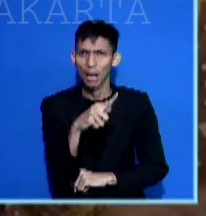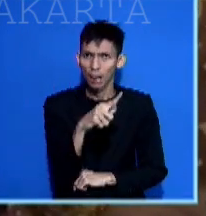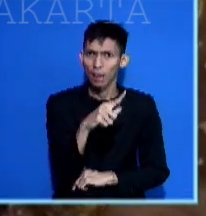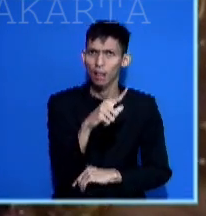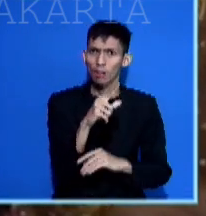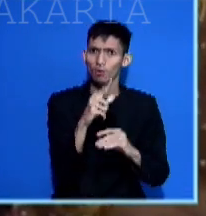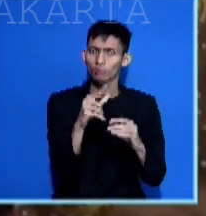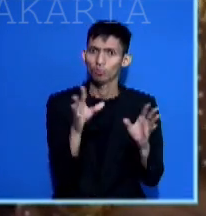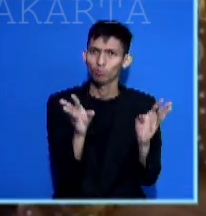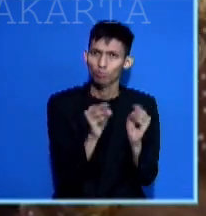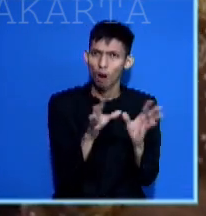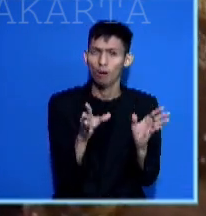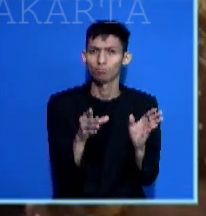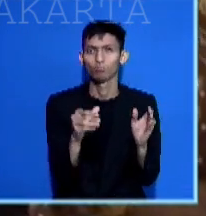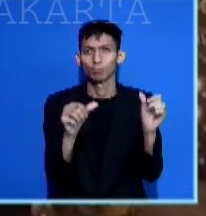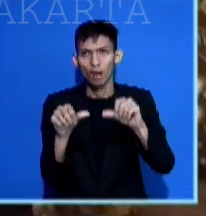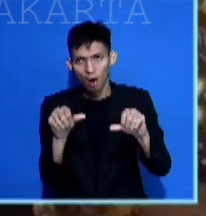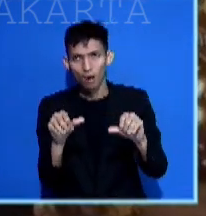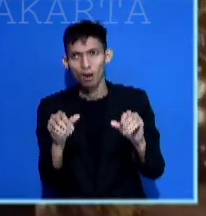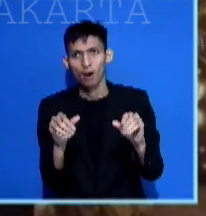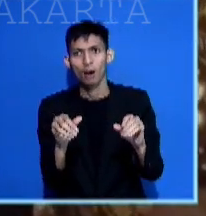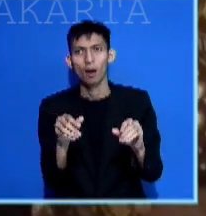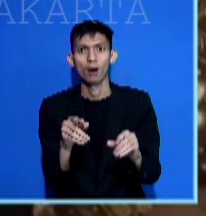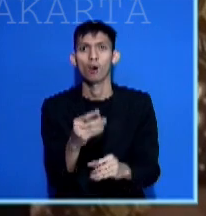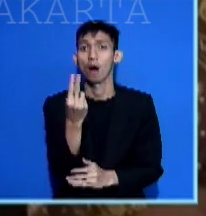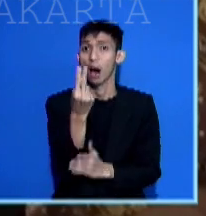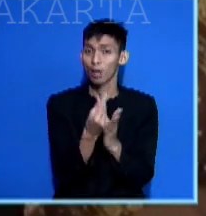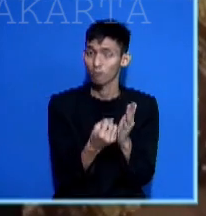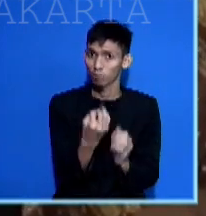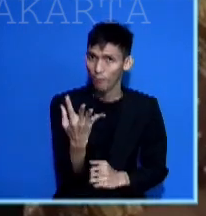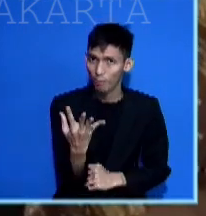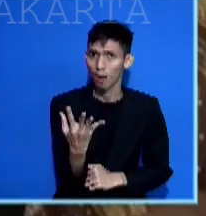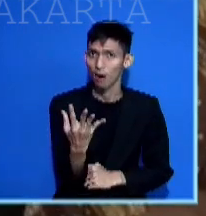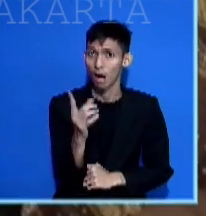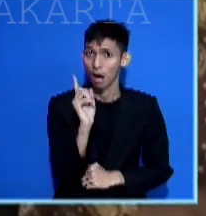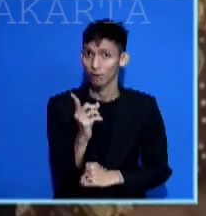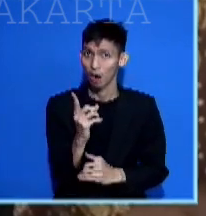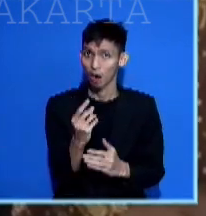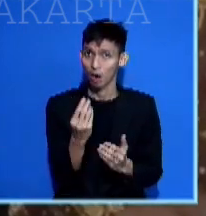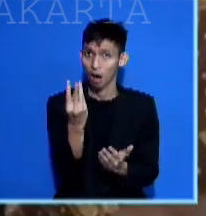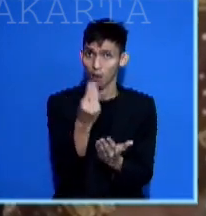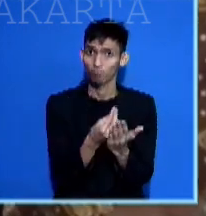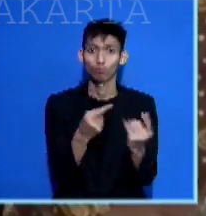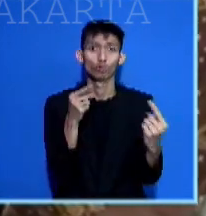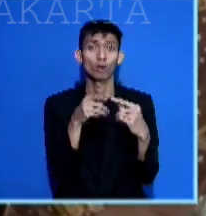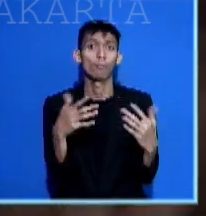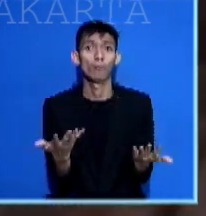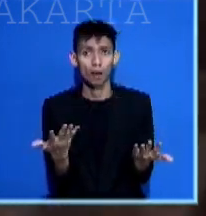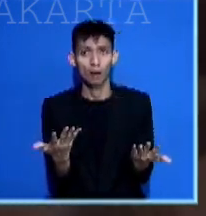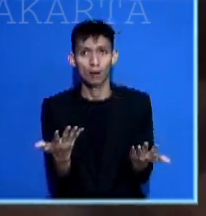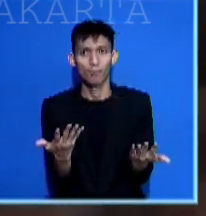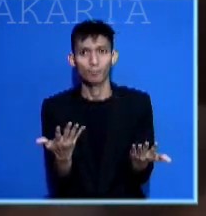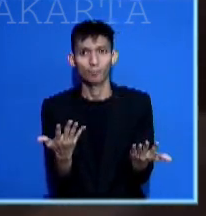kemasannya, dan juga dari sisi harga, sehingga dengan harga itu supaya untuk menekan inflasi